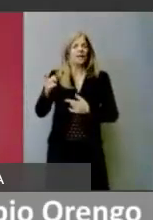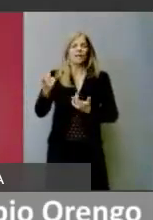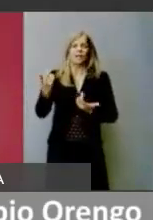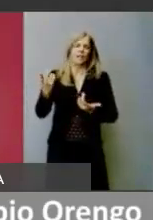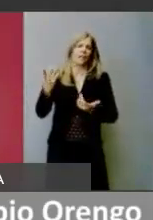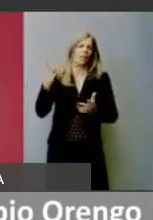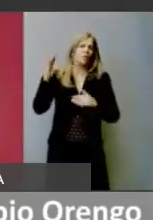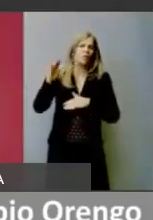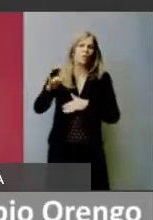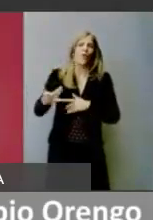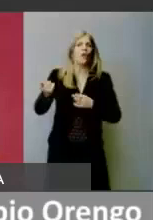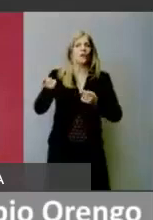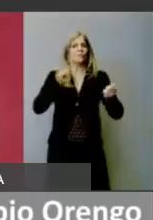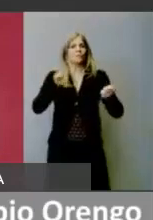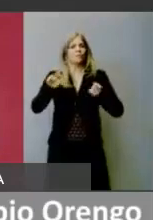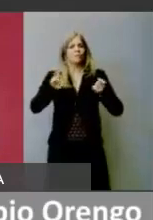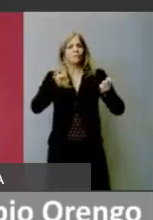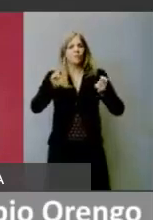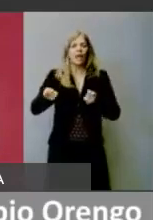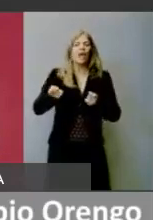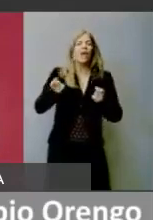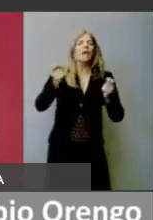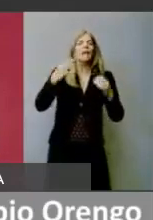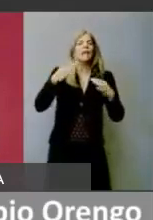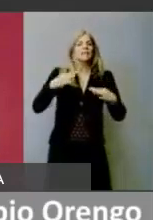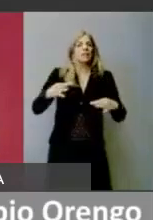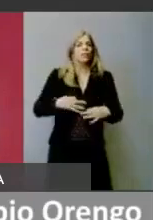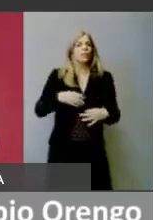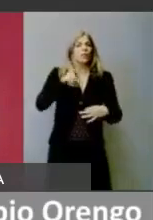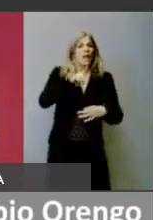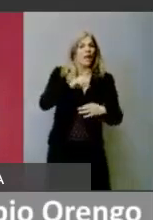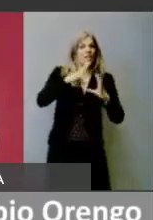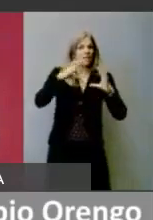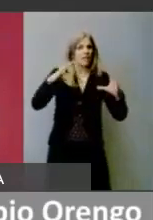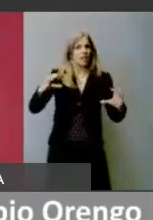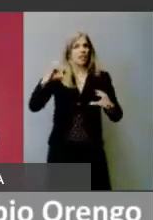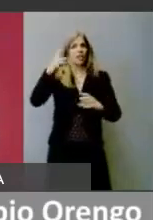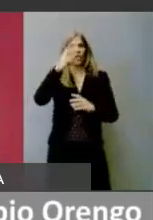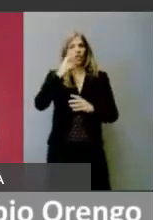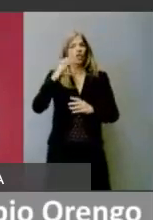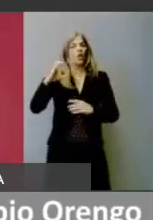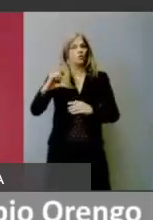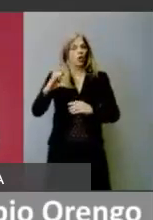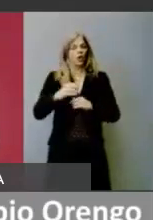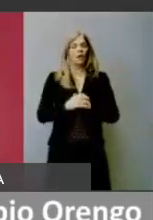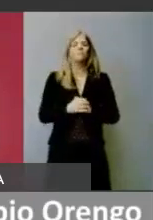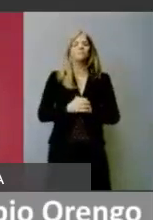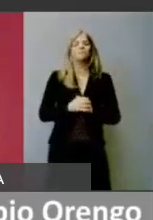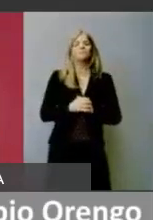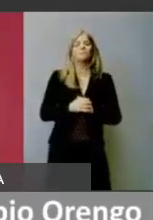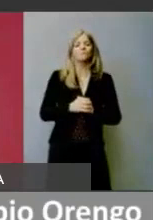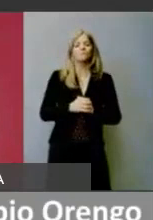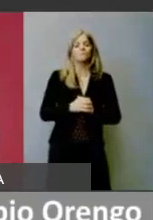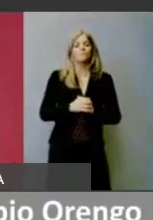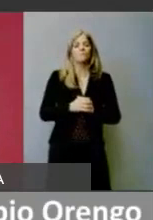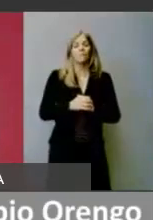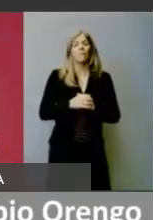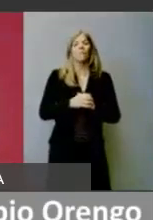dell'Istituto Davide Chiossone per i ciechi ipovedenti, credo che oggi sia veramente molto,